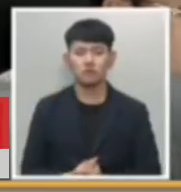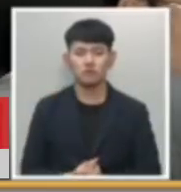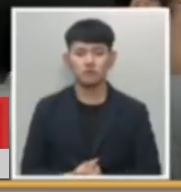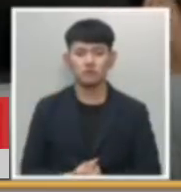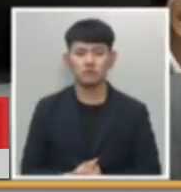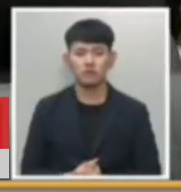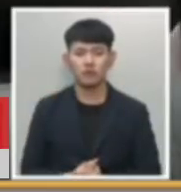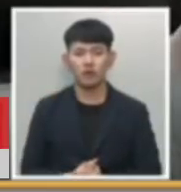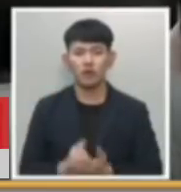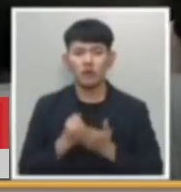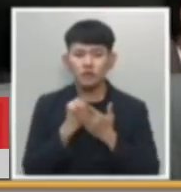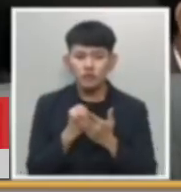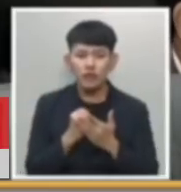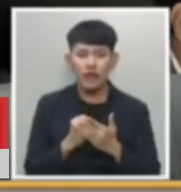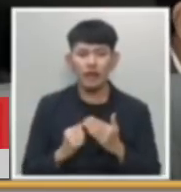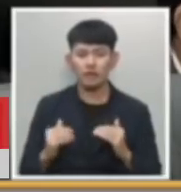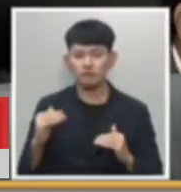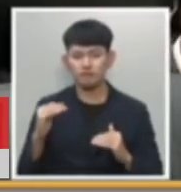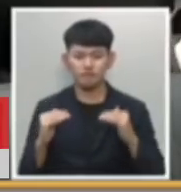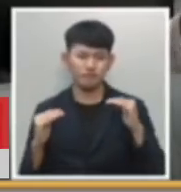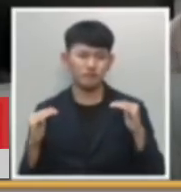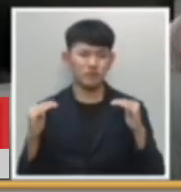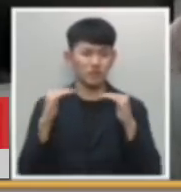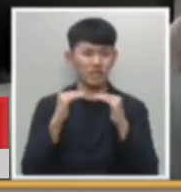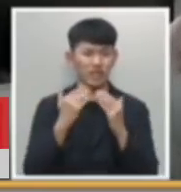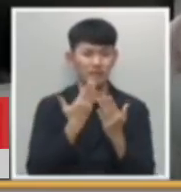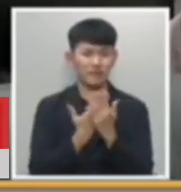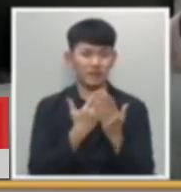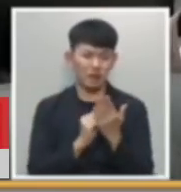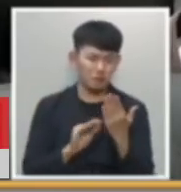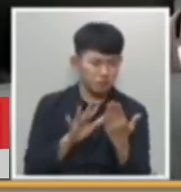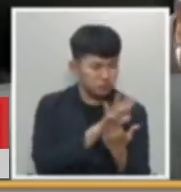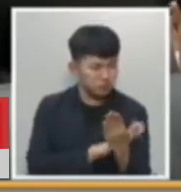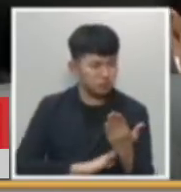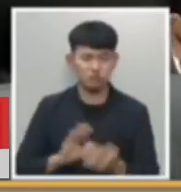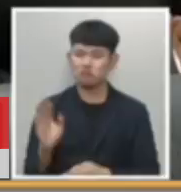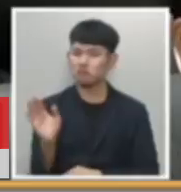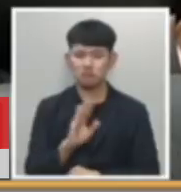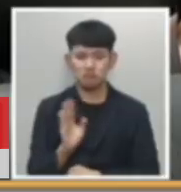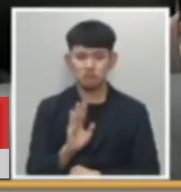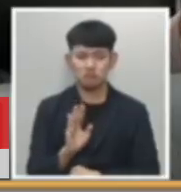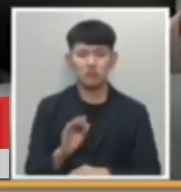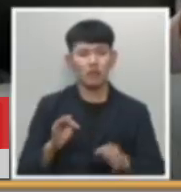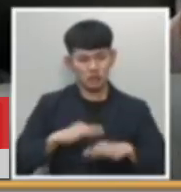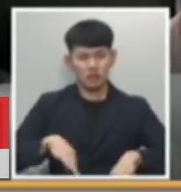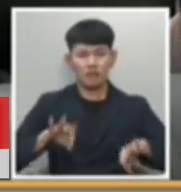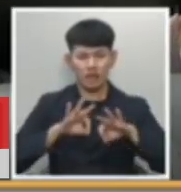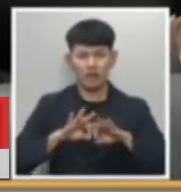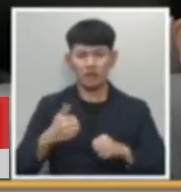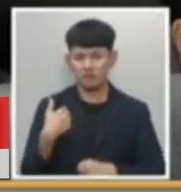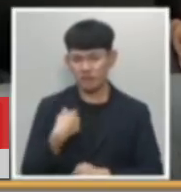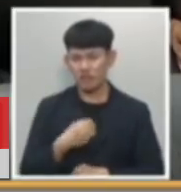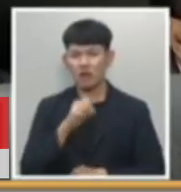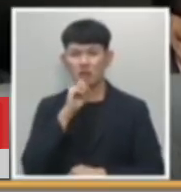ไม่ได้สร้างความเป็นธรรมในการกระจายงบประมาณและที่สำคัญครับมีหลายท่านได้แสด